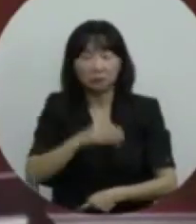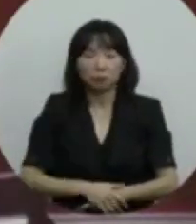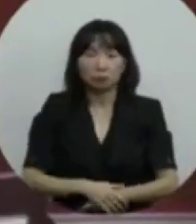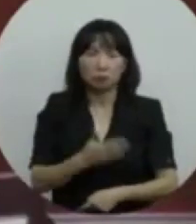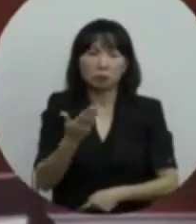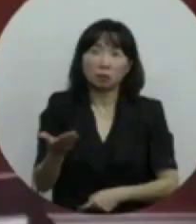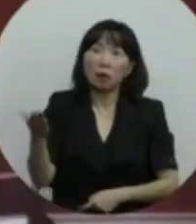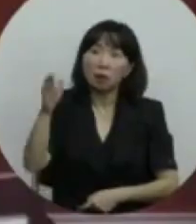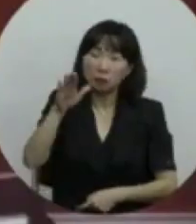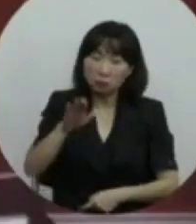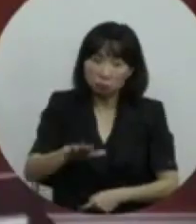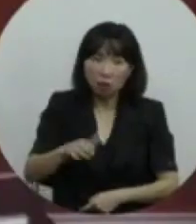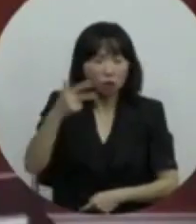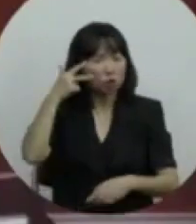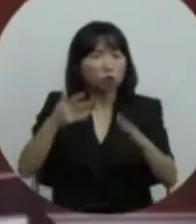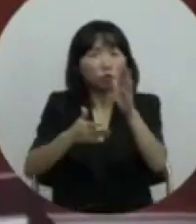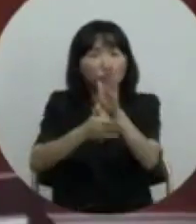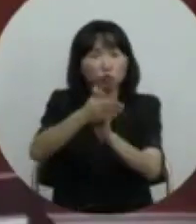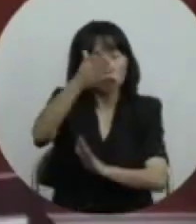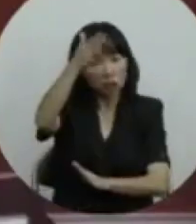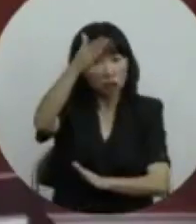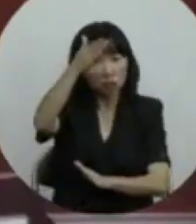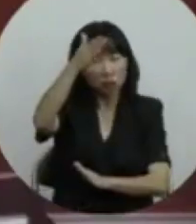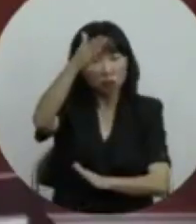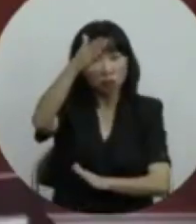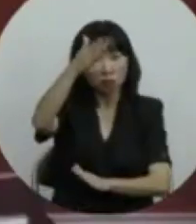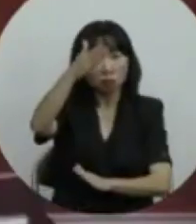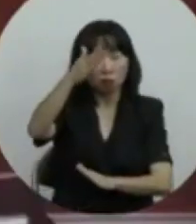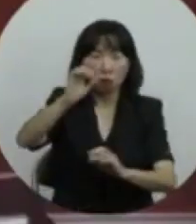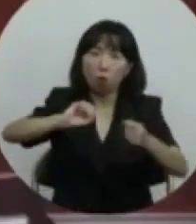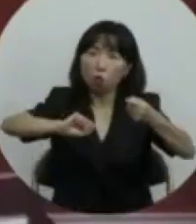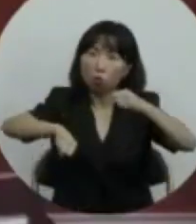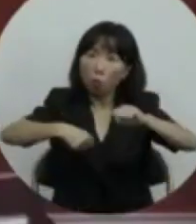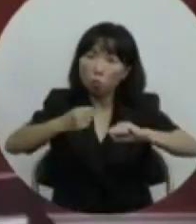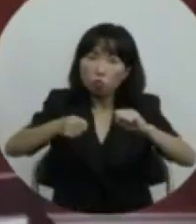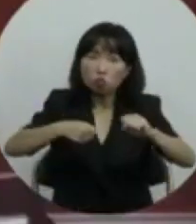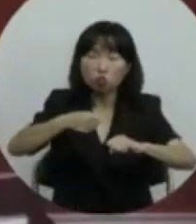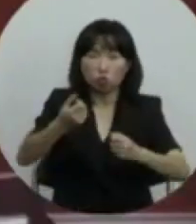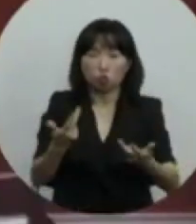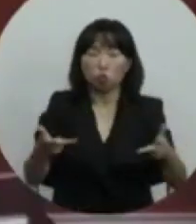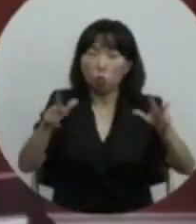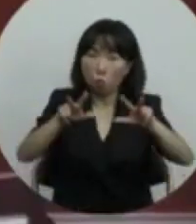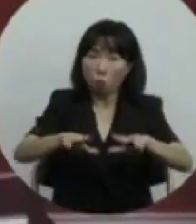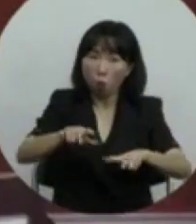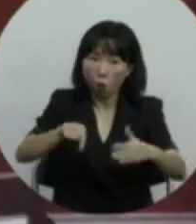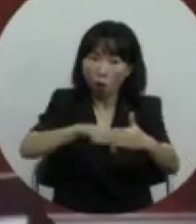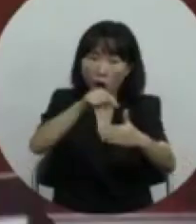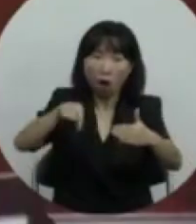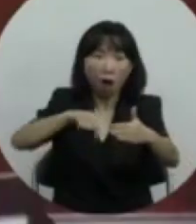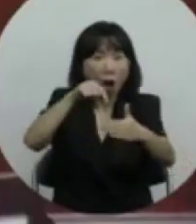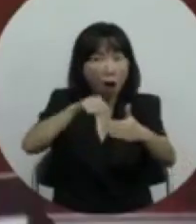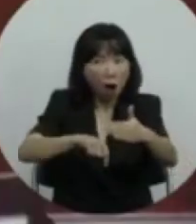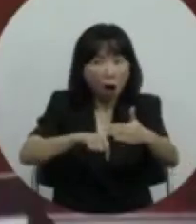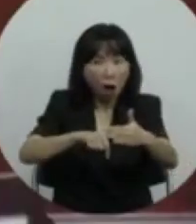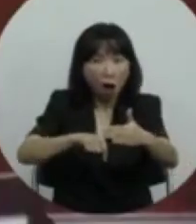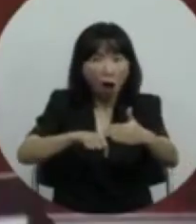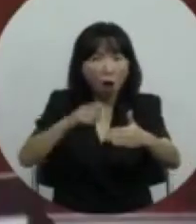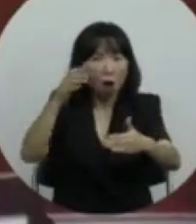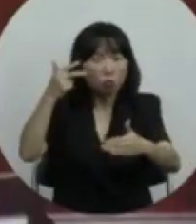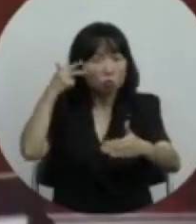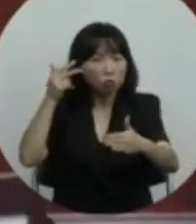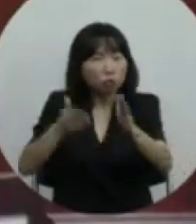그러나 오늘날 여주시에 위치한 반려동물 테마파크의 현실은 우리 여주시가 기대했던